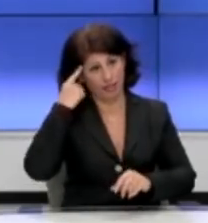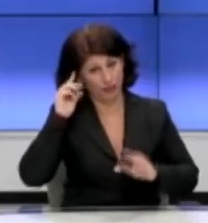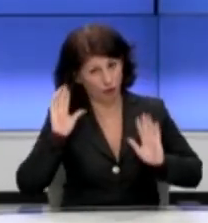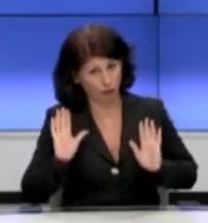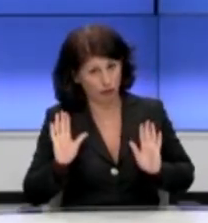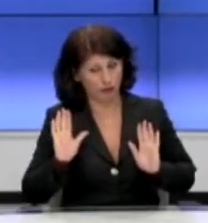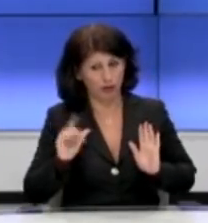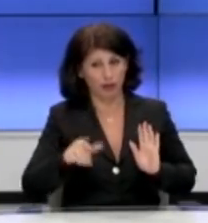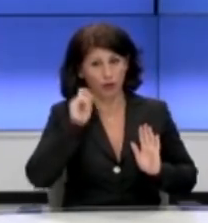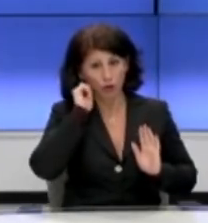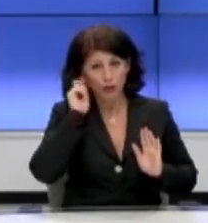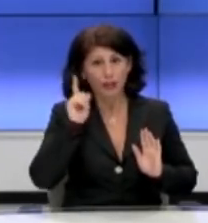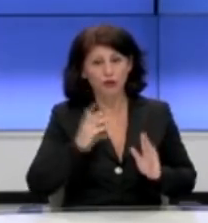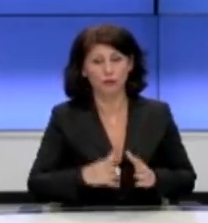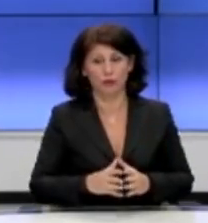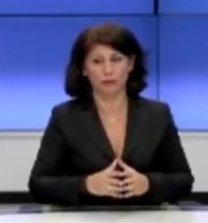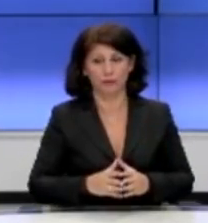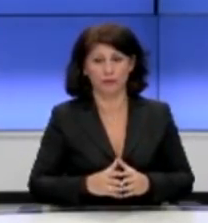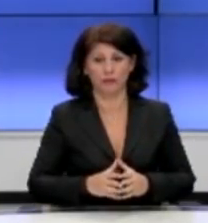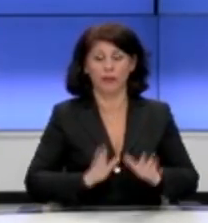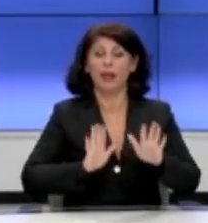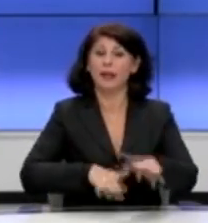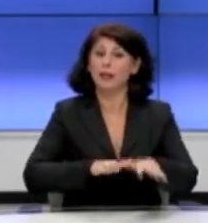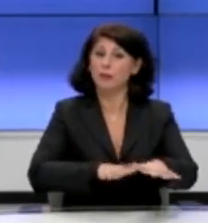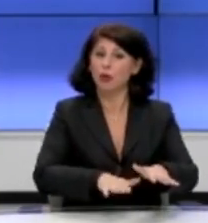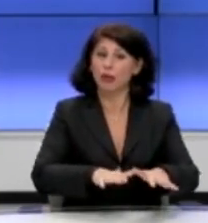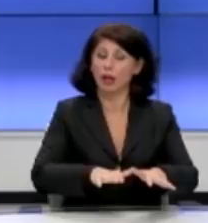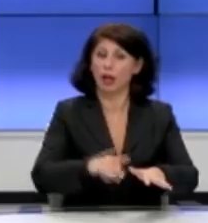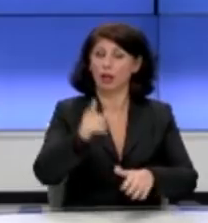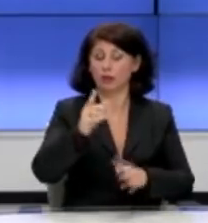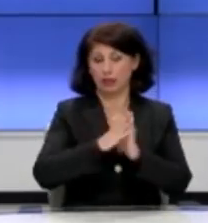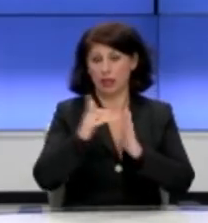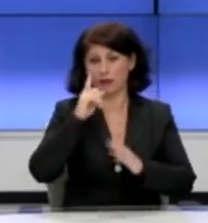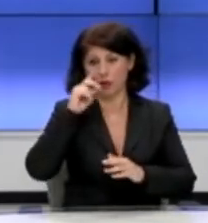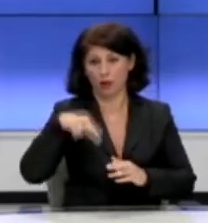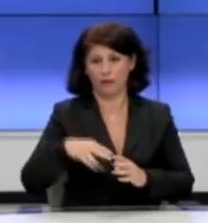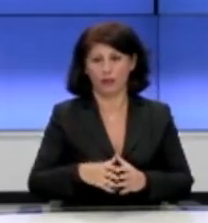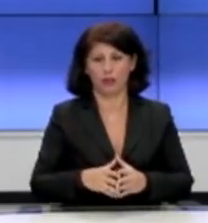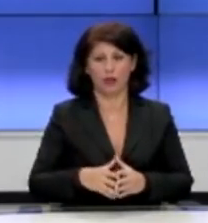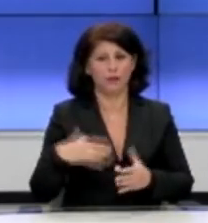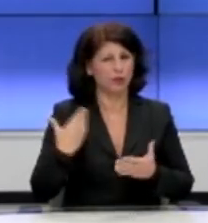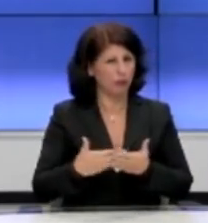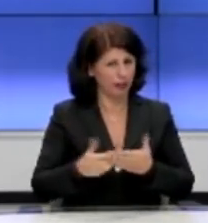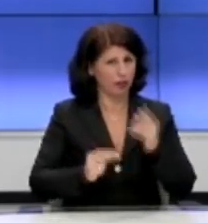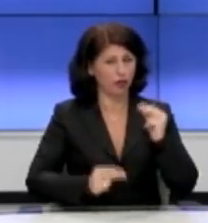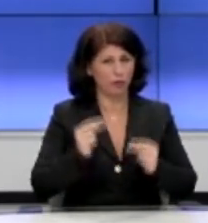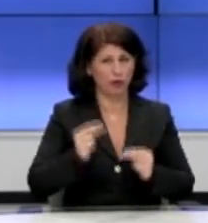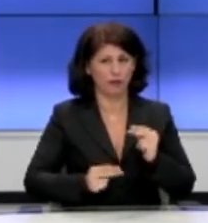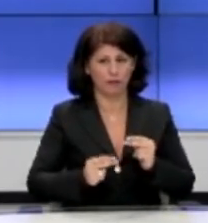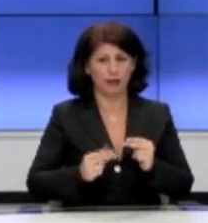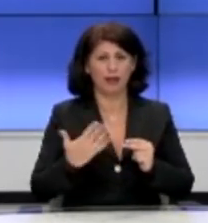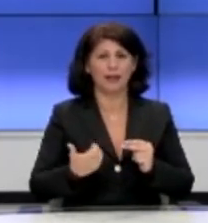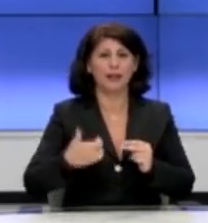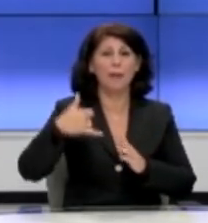ξέρετε, για το γιορτασμό, για την πορεία του Πολυτεχνείου. Όπως αποδεικνύεται, το πρόβλημά σας είναι